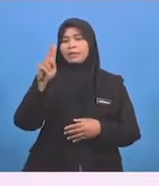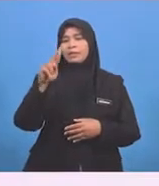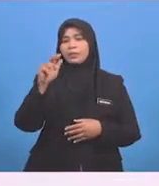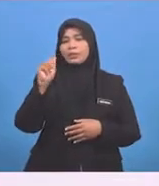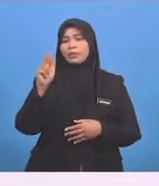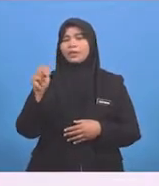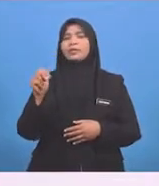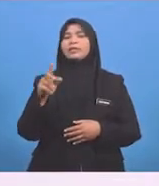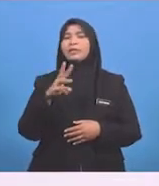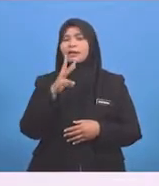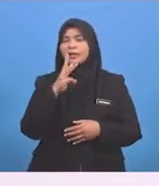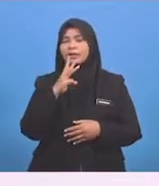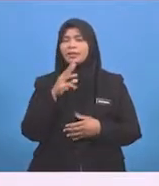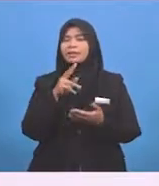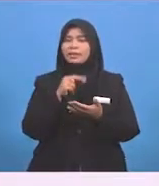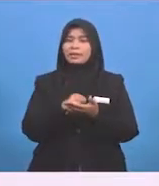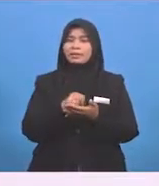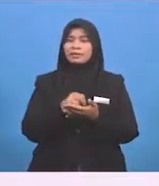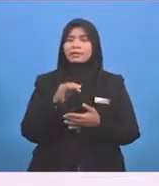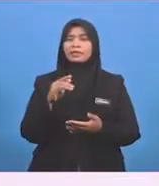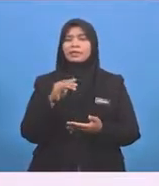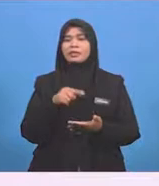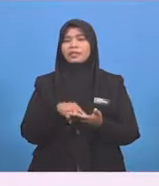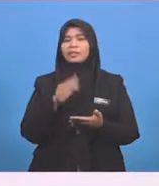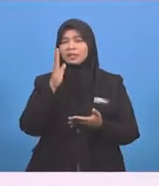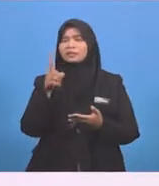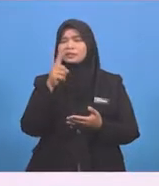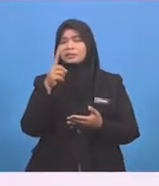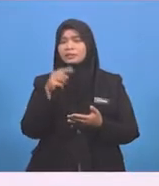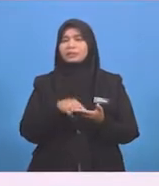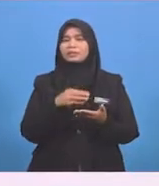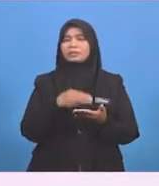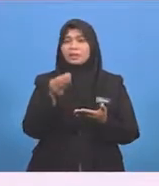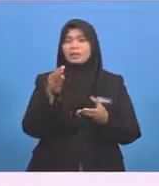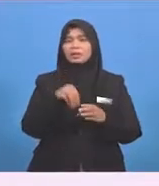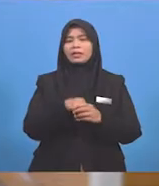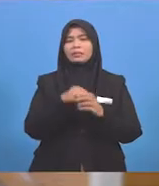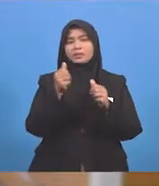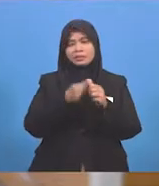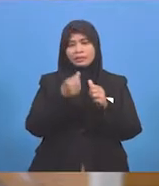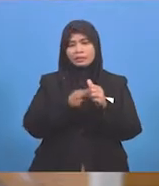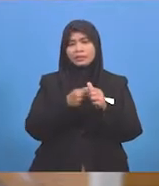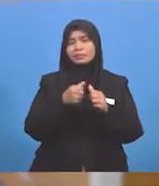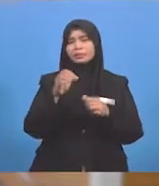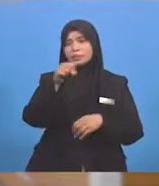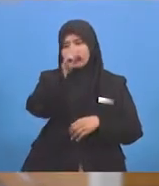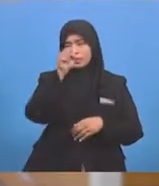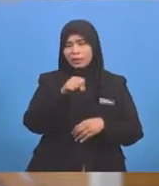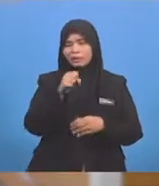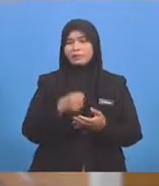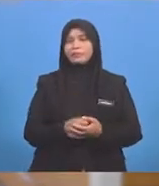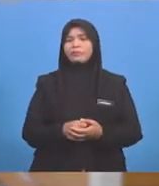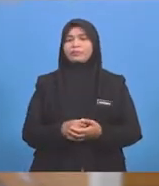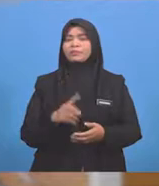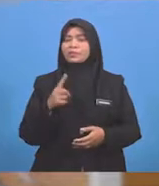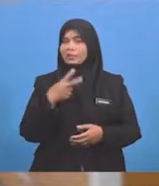mana nilai-nilai begini akan sentiasa diberi dalam setiap soalan. Baiklah, mari kita lihat